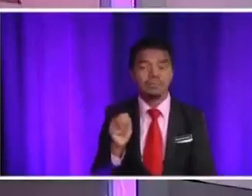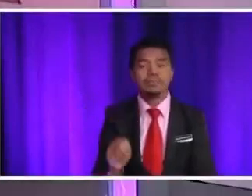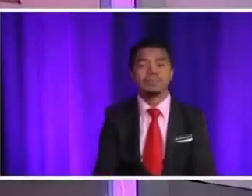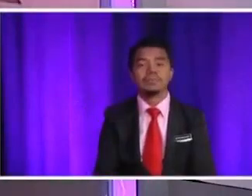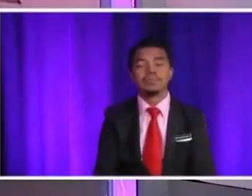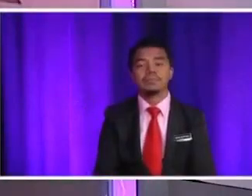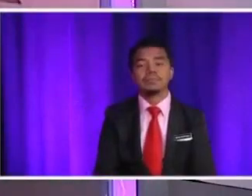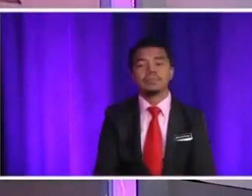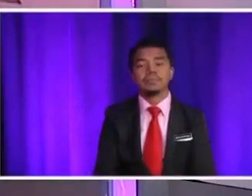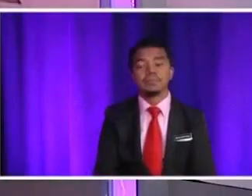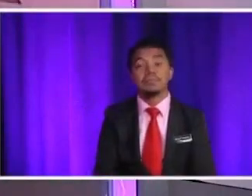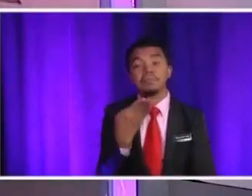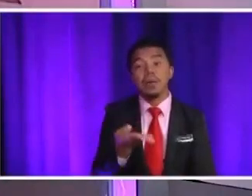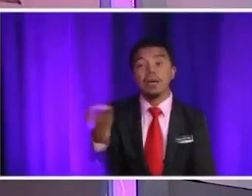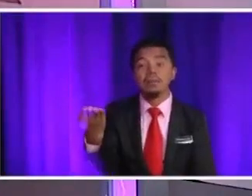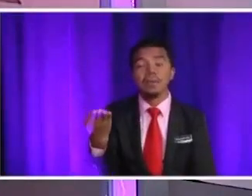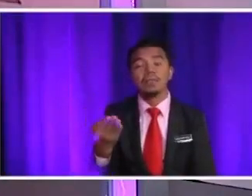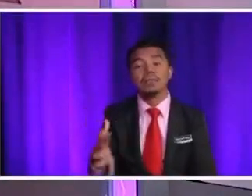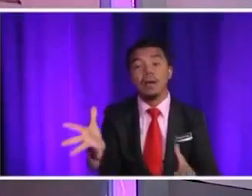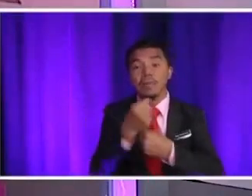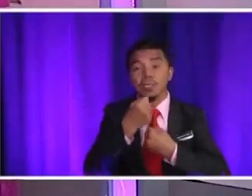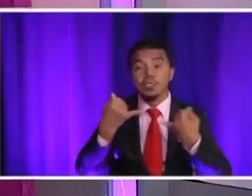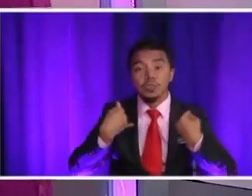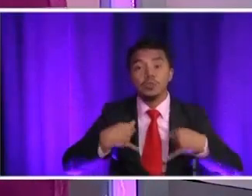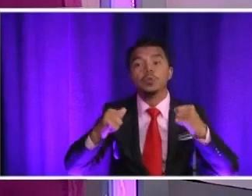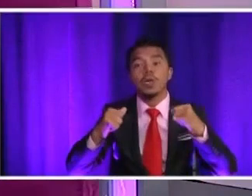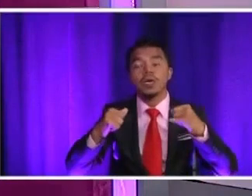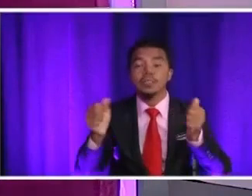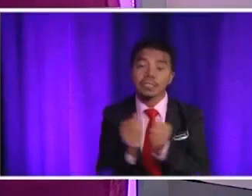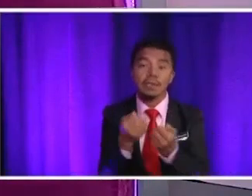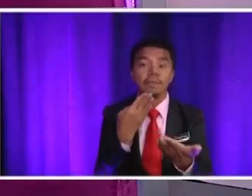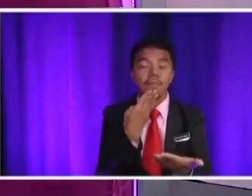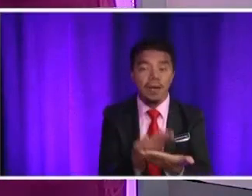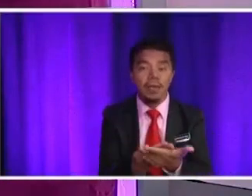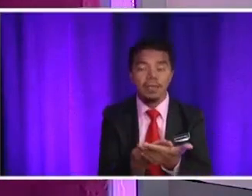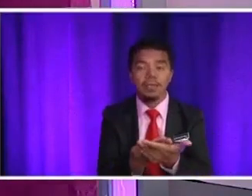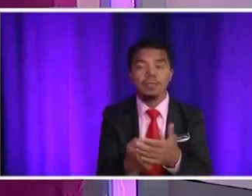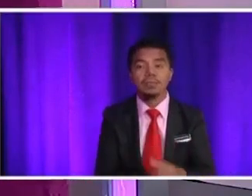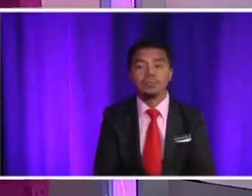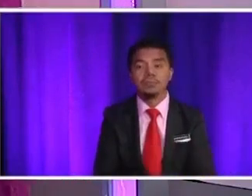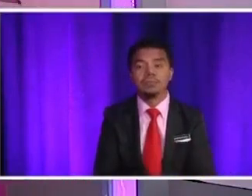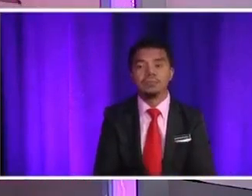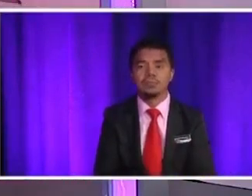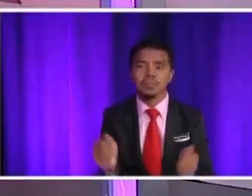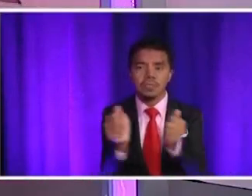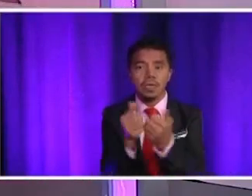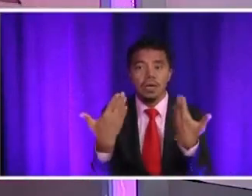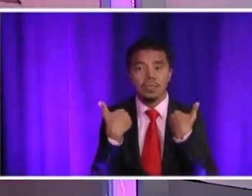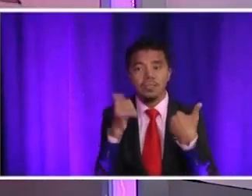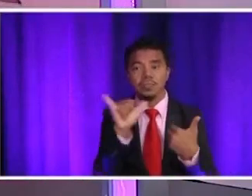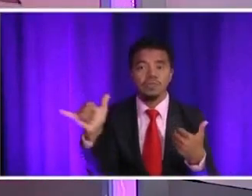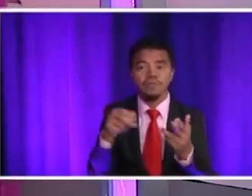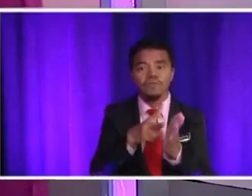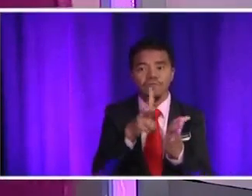dapat dijual dengan orang kata lebih baiklah. Lebih baiklah kalau sambutan tengok, luar biasa. Yes. Tambah kalau viral-viral lagi kan.